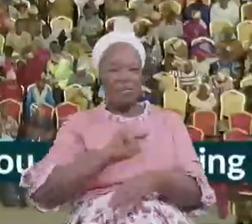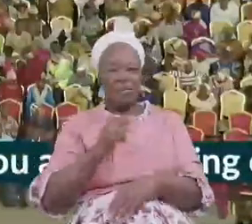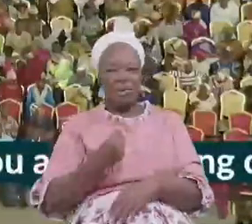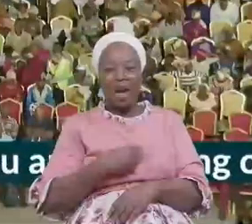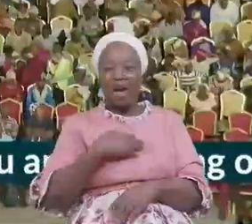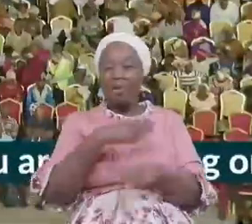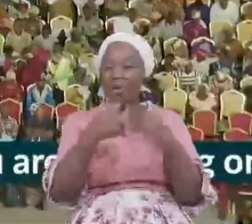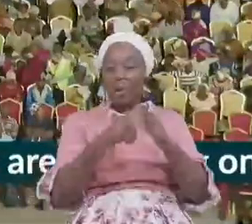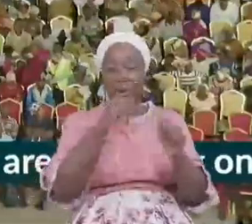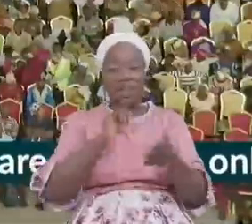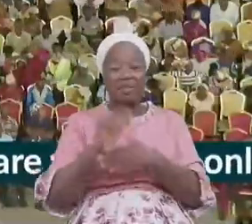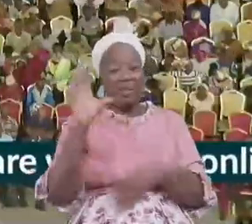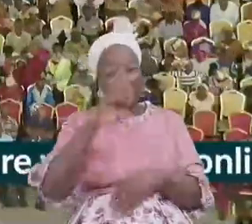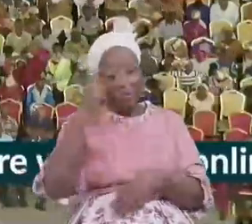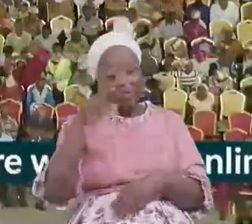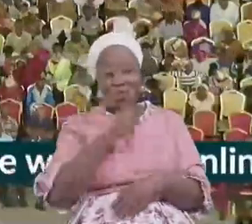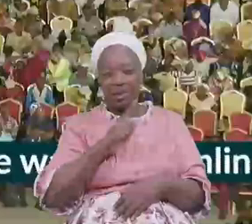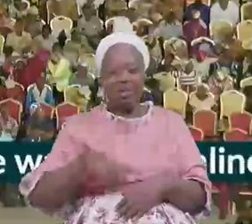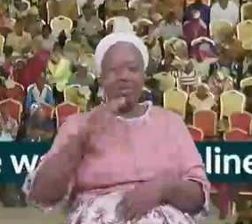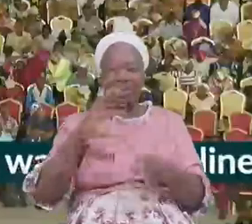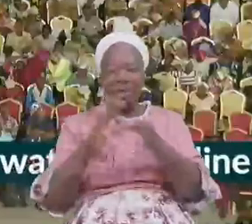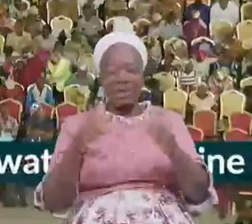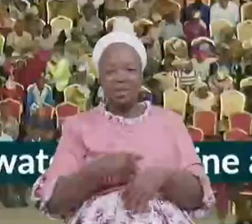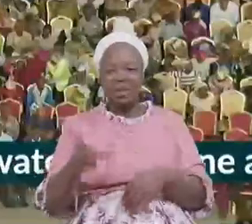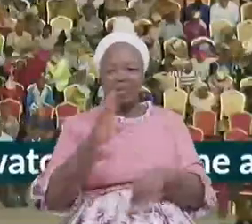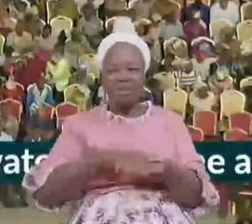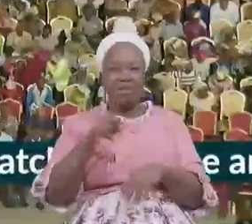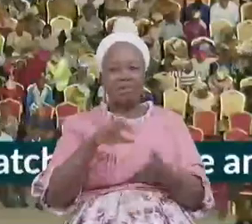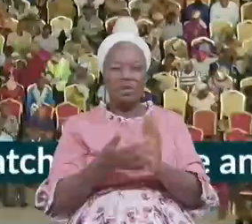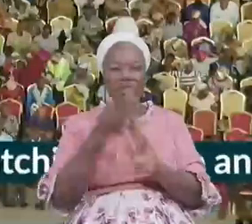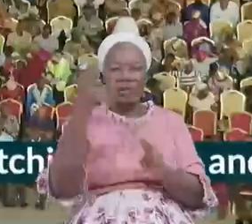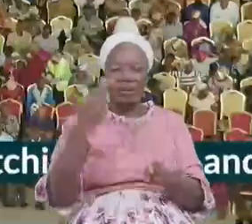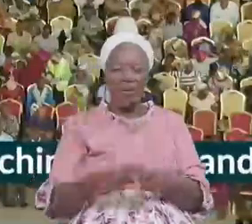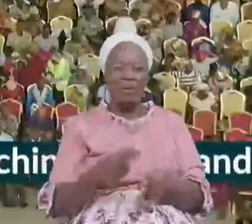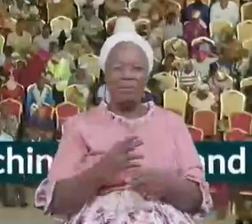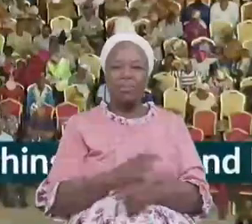vous cherchez. Le Seigneur va les libérer sur vous.